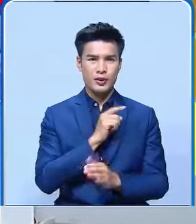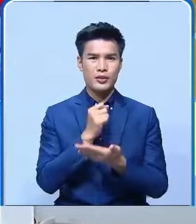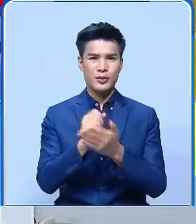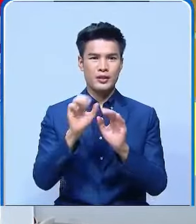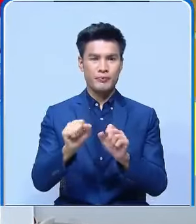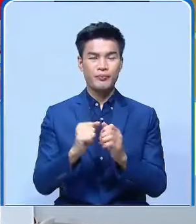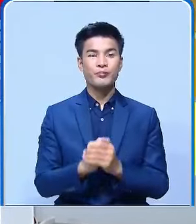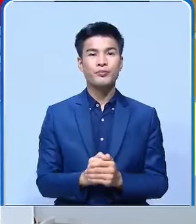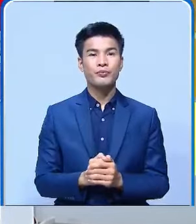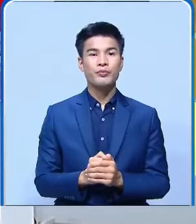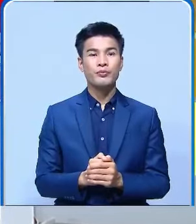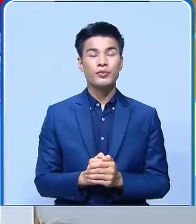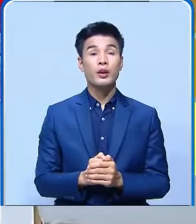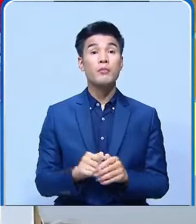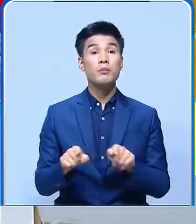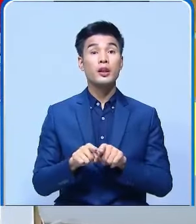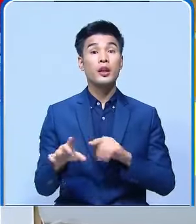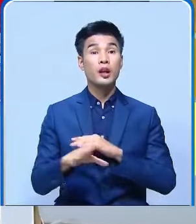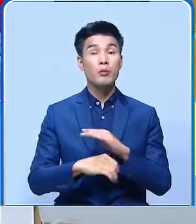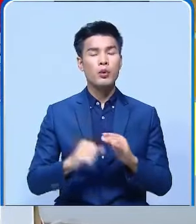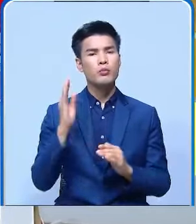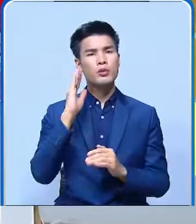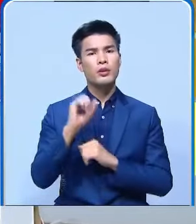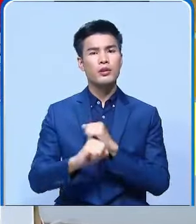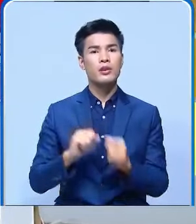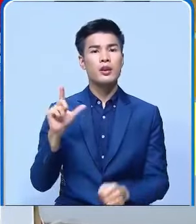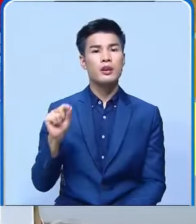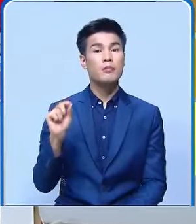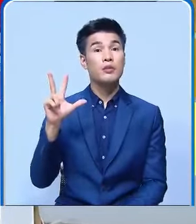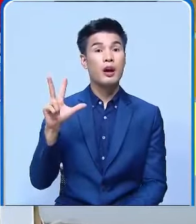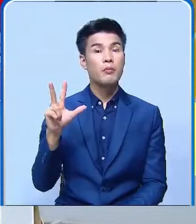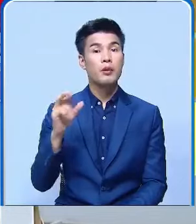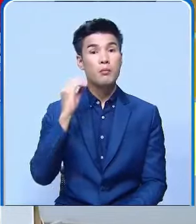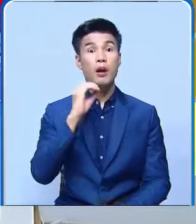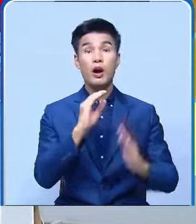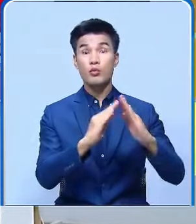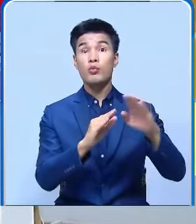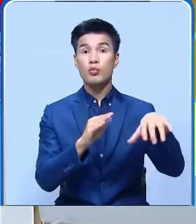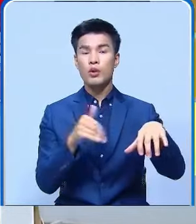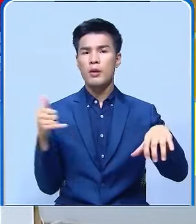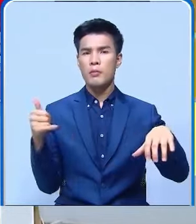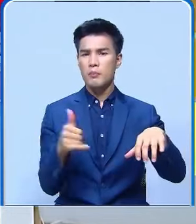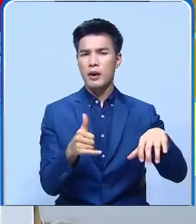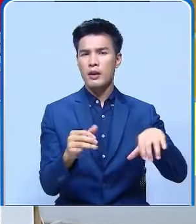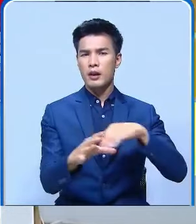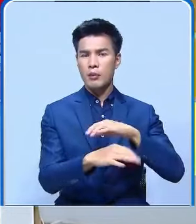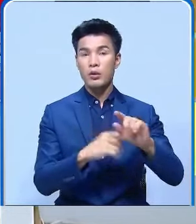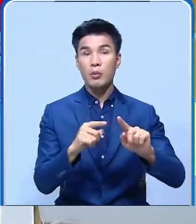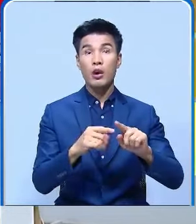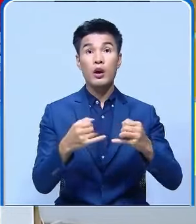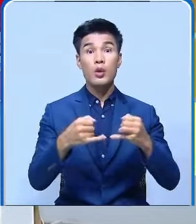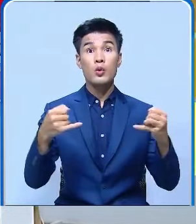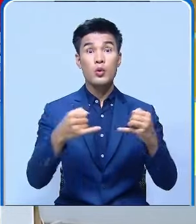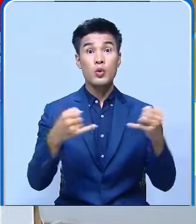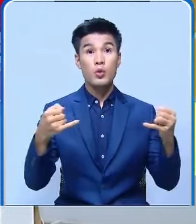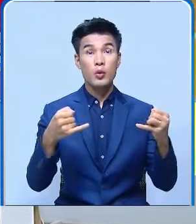ยังอยู่ที่เรื่องขโมยคุณผู้ชมครับมีชายอายุ23ปีคนหนึ่งเข้าไปขโมยของที่บ้านหลังหนึ่งครับแต่ปรากฏว่าถูกลวดที่เจ้าของบ้